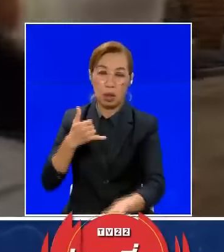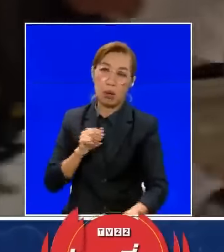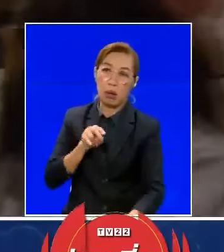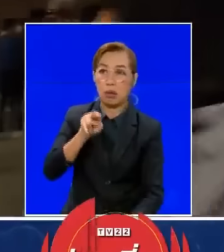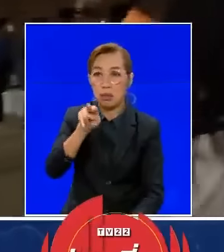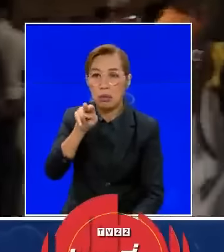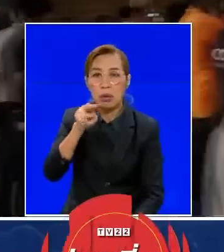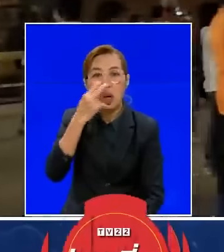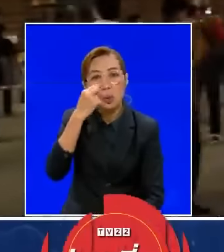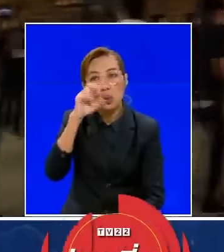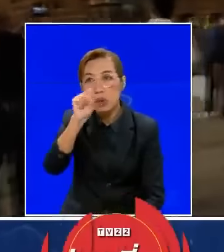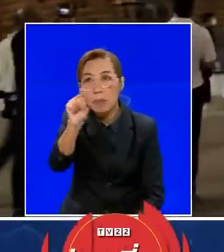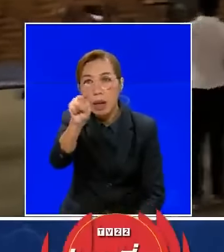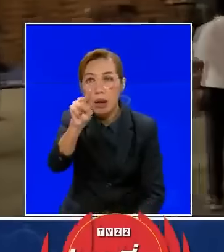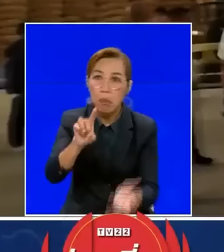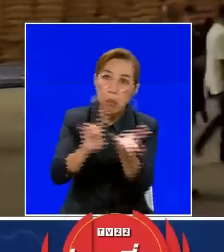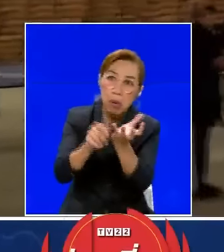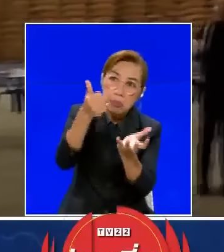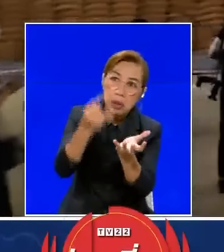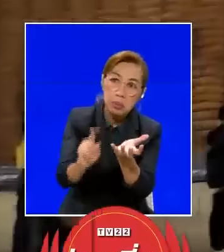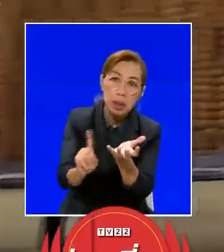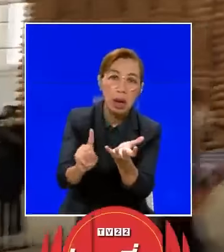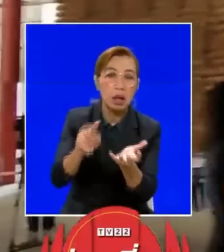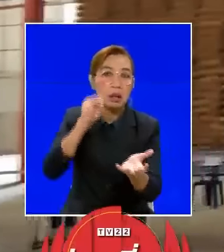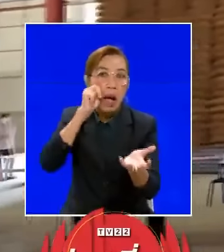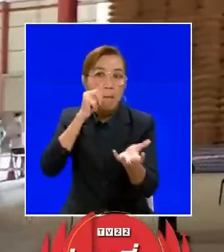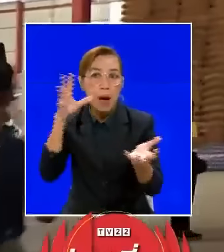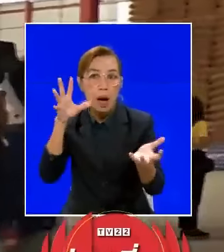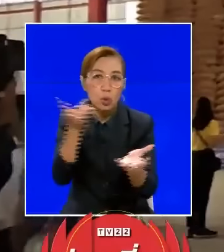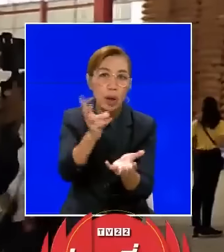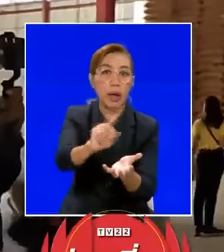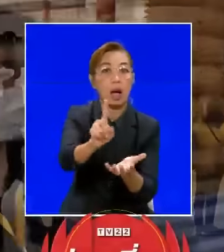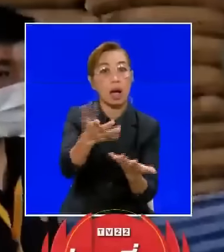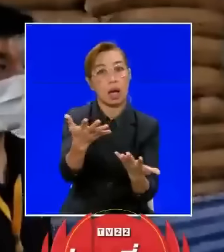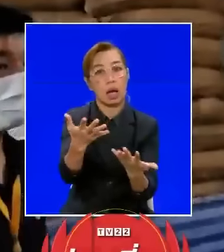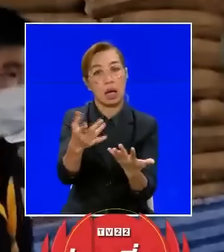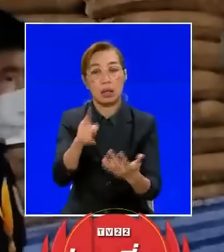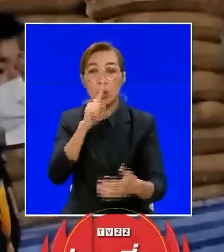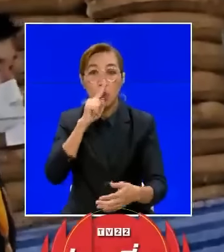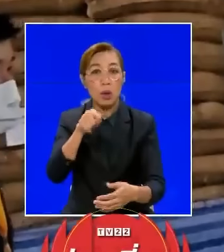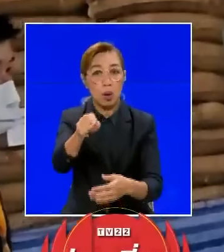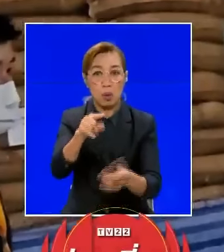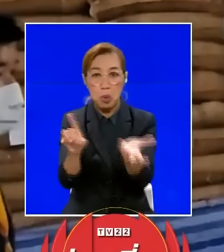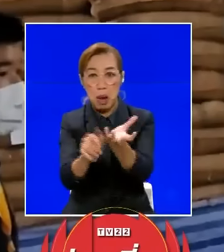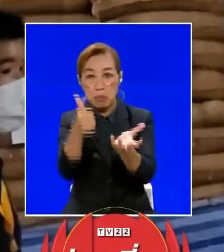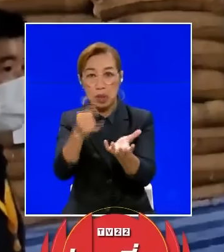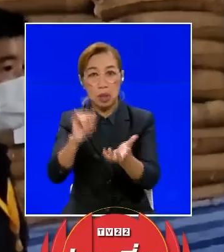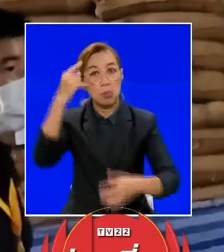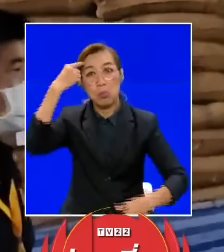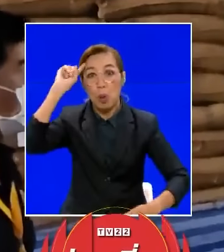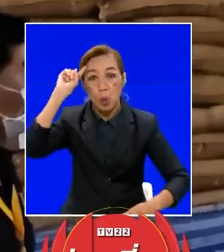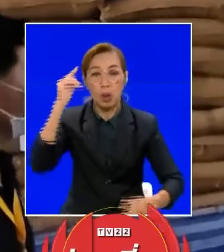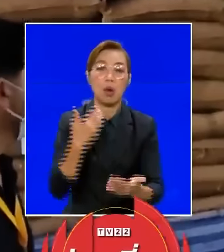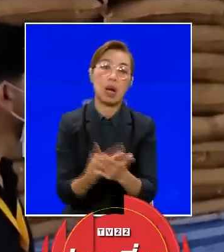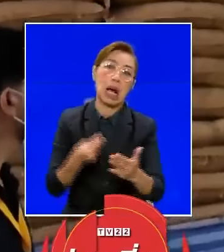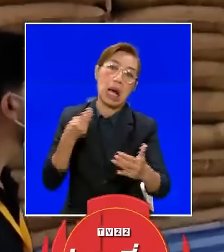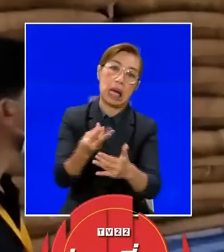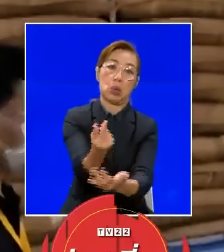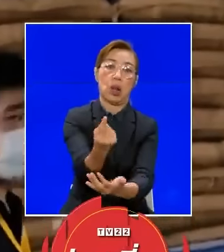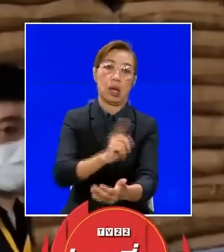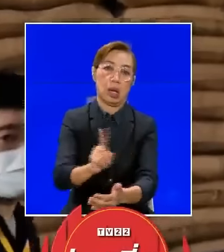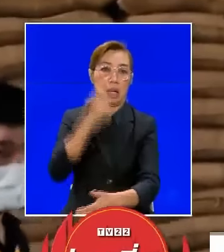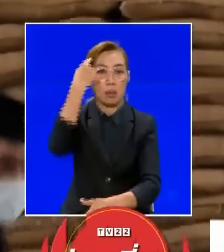ตาเอาตาดูยังไงแล้วคุณภาพข้าวมันเท่าไหร ่ เพราะถ้าไม่รู้คุณภาพข้าวเราจะกำหนดราคาประมูลในใจได้ยังไง ซึ่งเราก็ไม่รู้ว่ารายละ